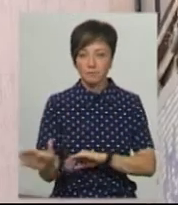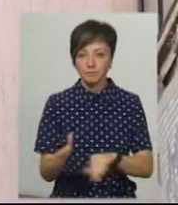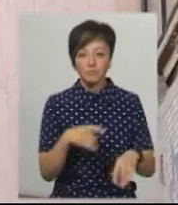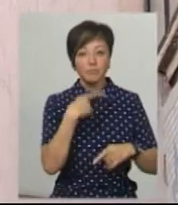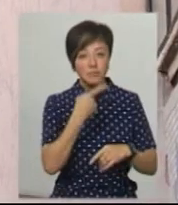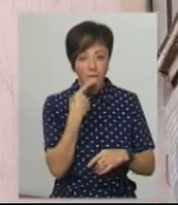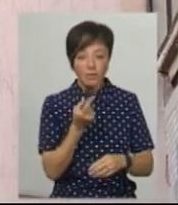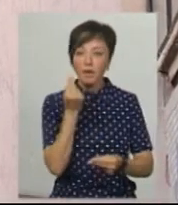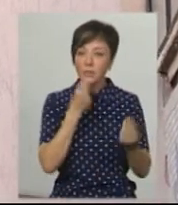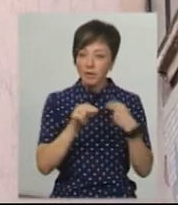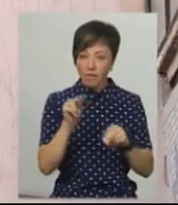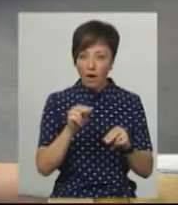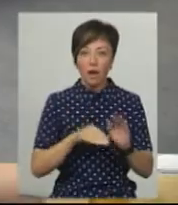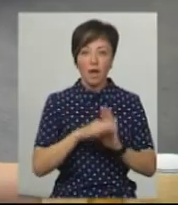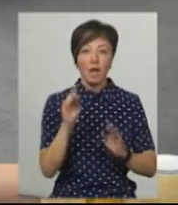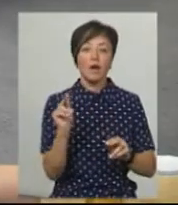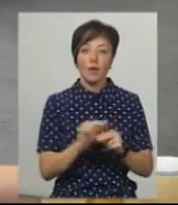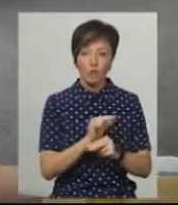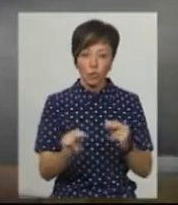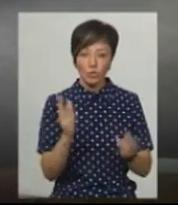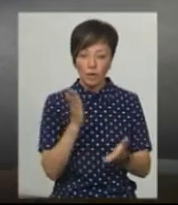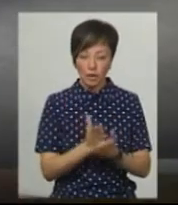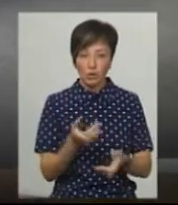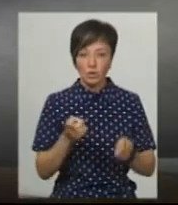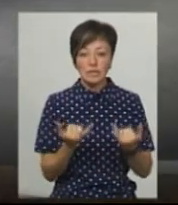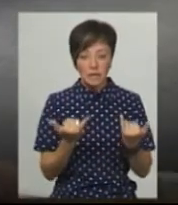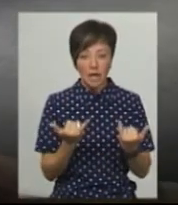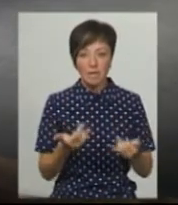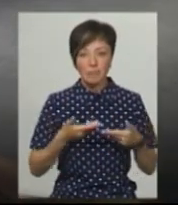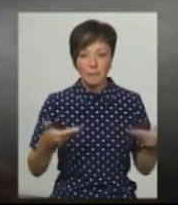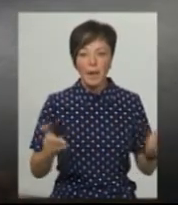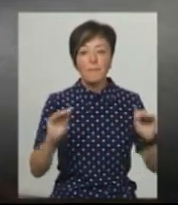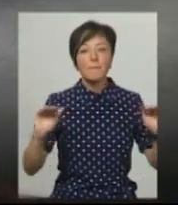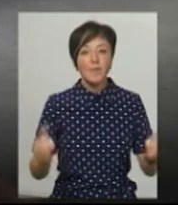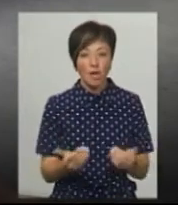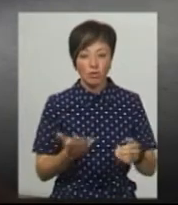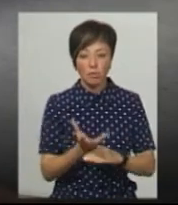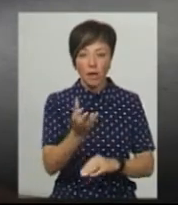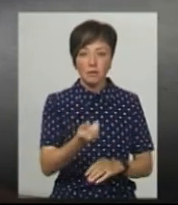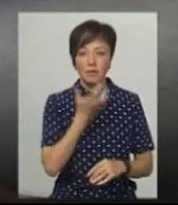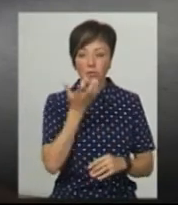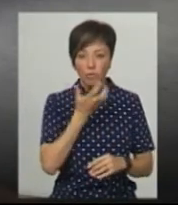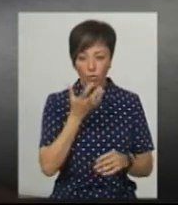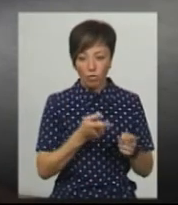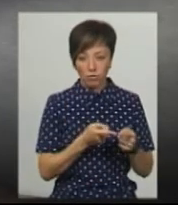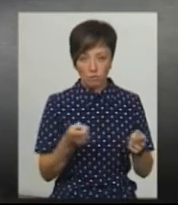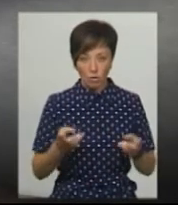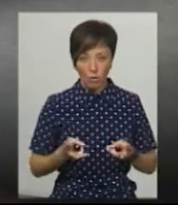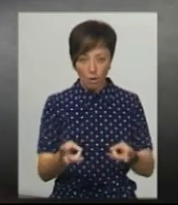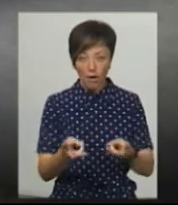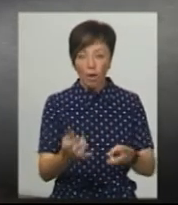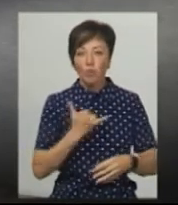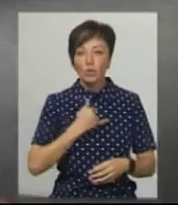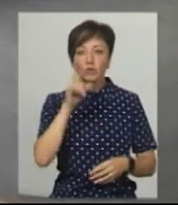переваги проведеного ремонту не забарилися. Ми зараз менше платимо за тепло в опалювальний період. У нас